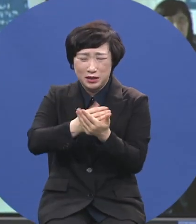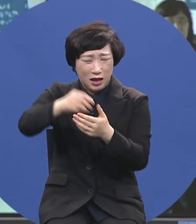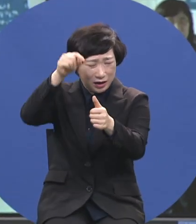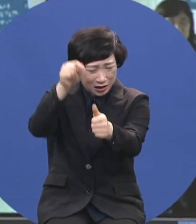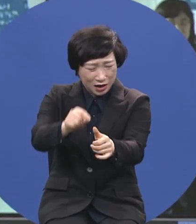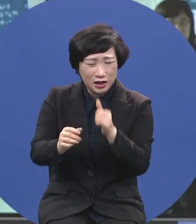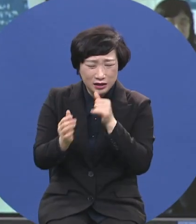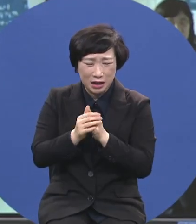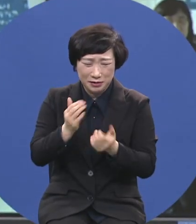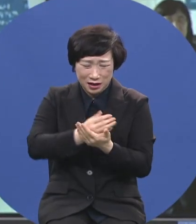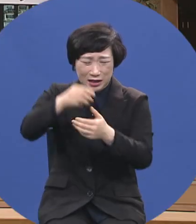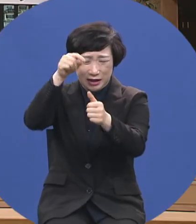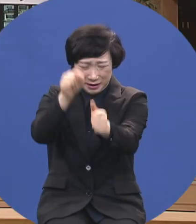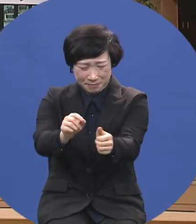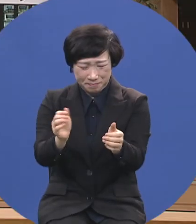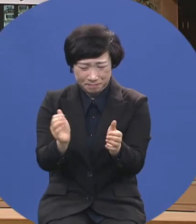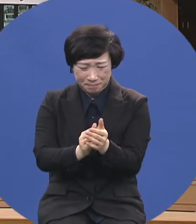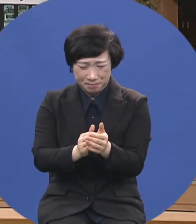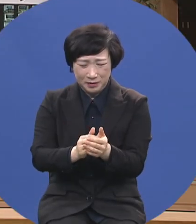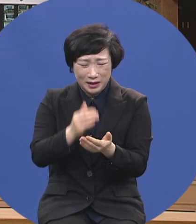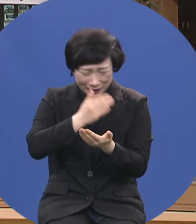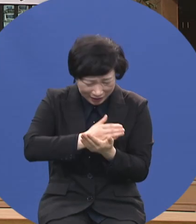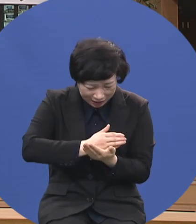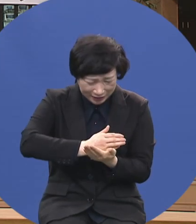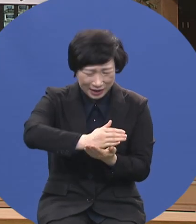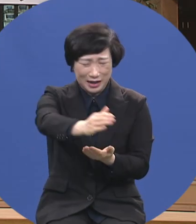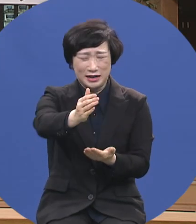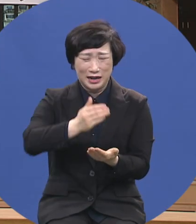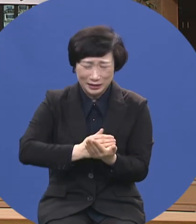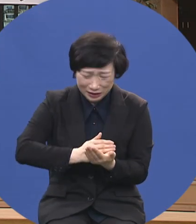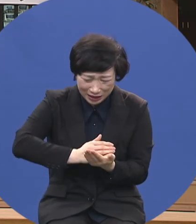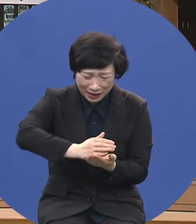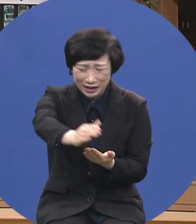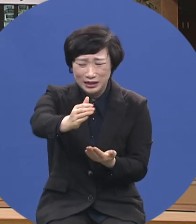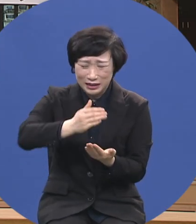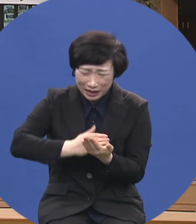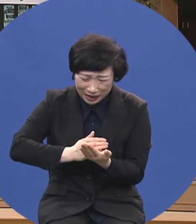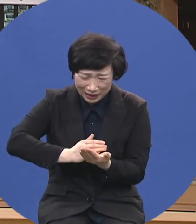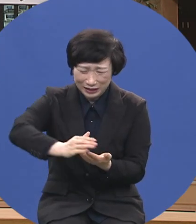나가라고 명령했으니 떠나가라. 떠나가라.